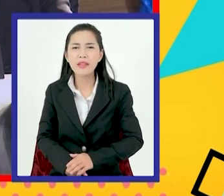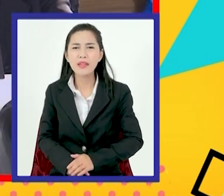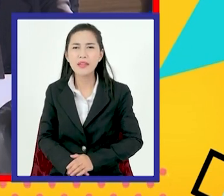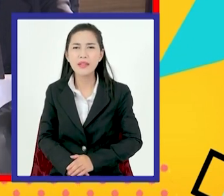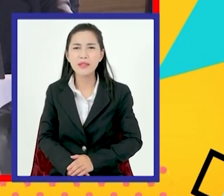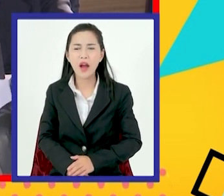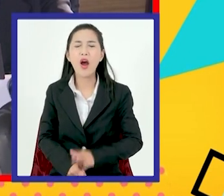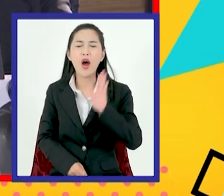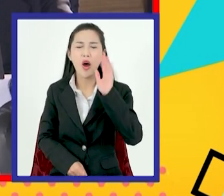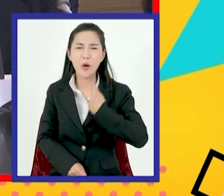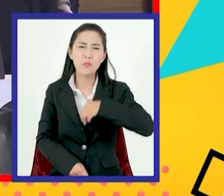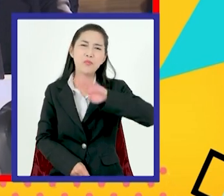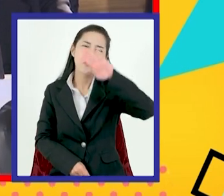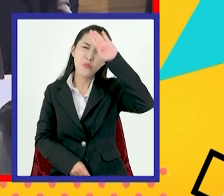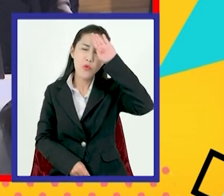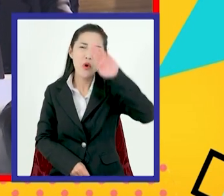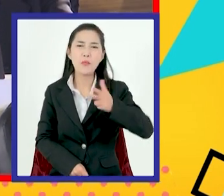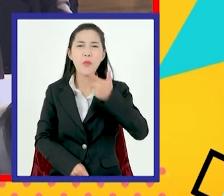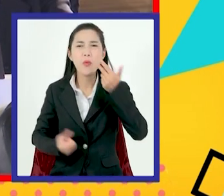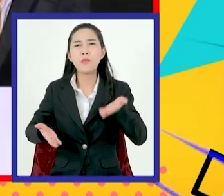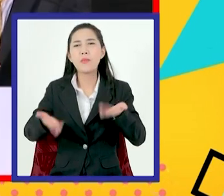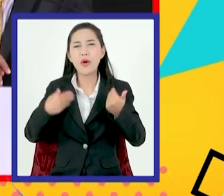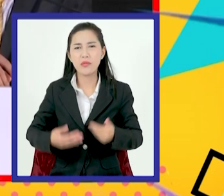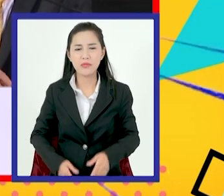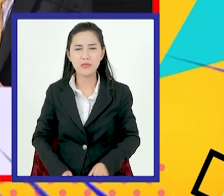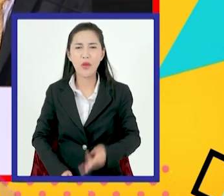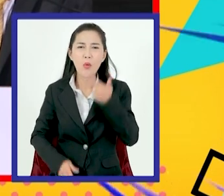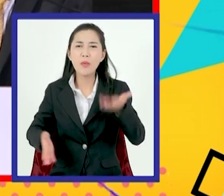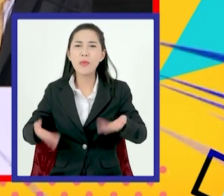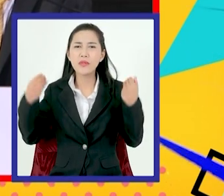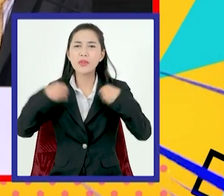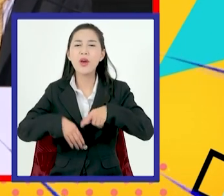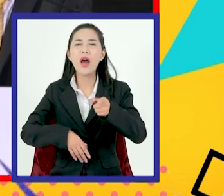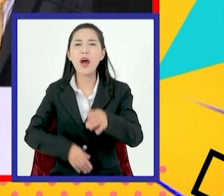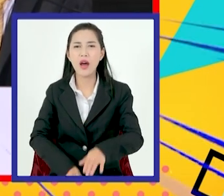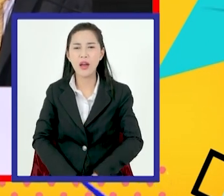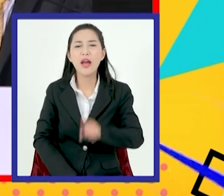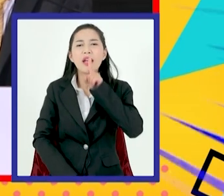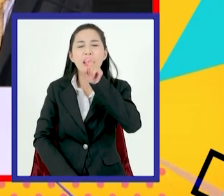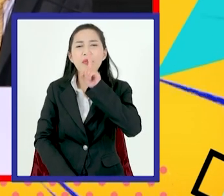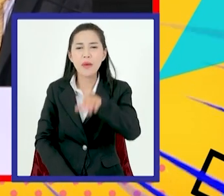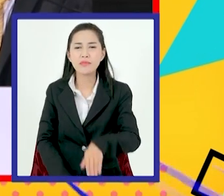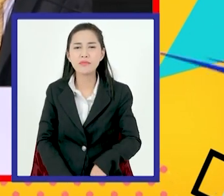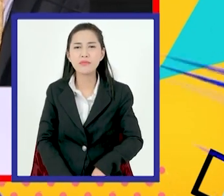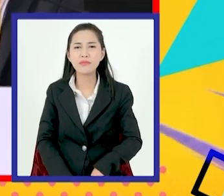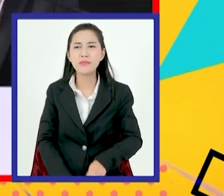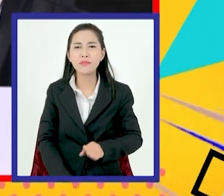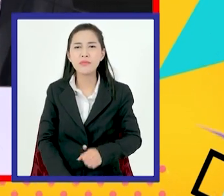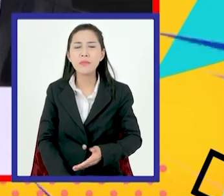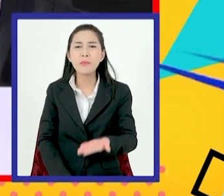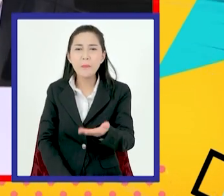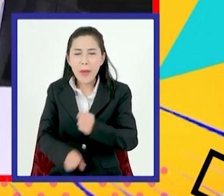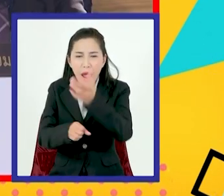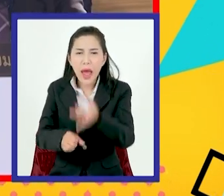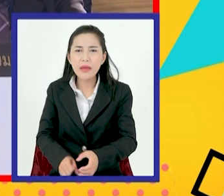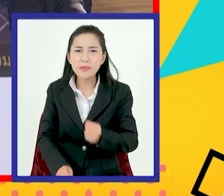าหวานมันจะมีอะไรถูกไหมครับ แล้วเบาหวานจะแต่งตัวยังไงครับ อ้าวก็เป็นไรเดอร์ไงก็ถามว่าสอบถามด้วยเรื่องสุขภาพว่าเป็นไรเด